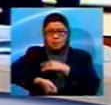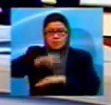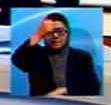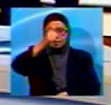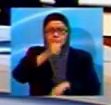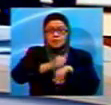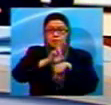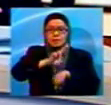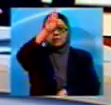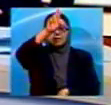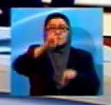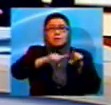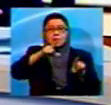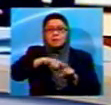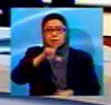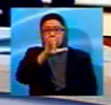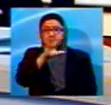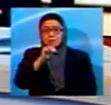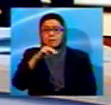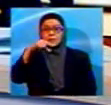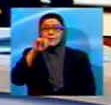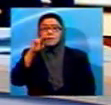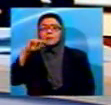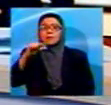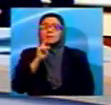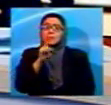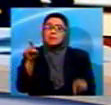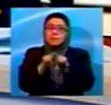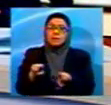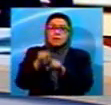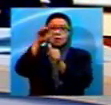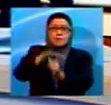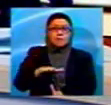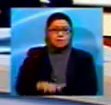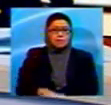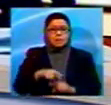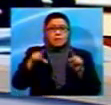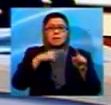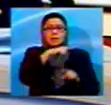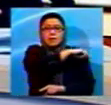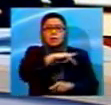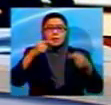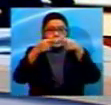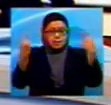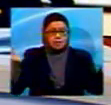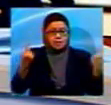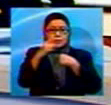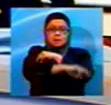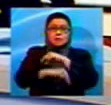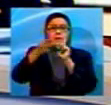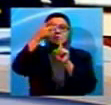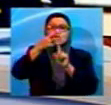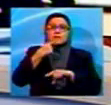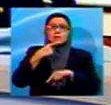Lim Guan Eng juga pernah menghina ketua pembangkang di negeri itu iaitu Adun teluk air tawaar Datuk Jahara Hamid sebagai